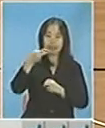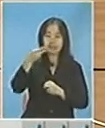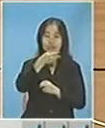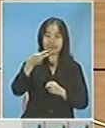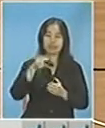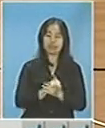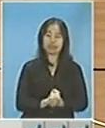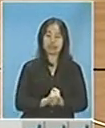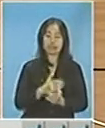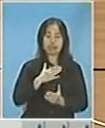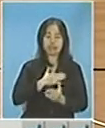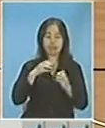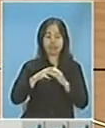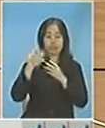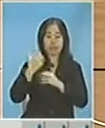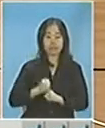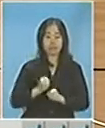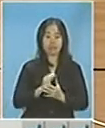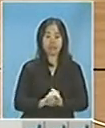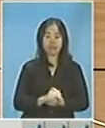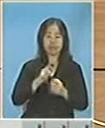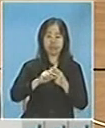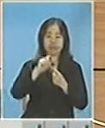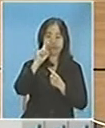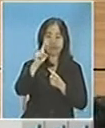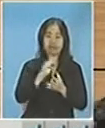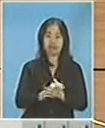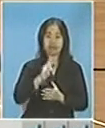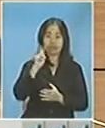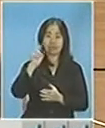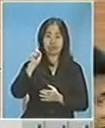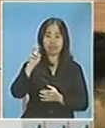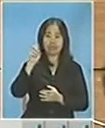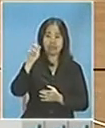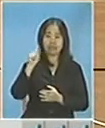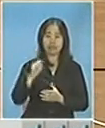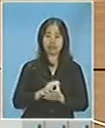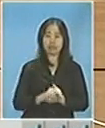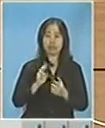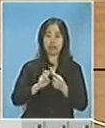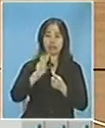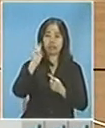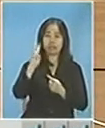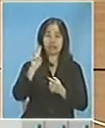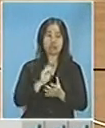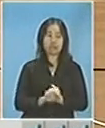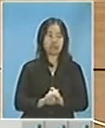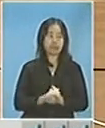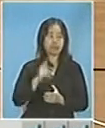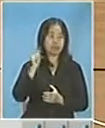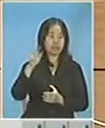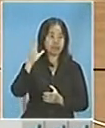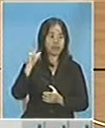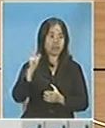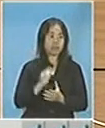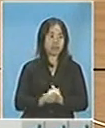ของในสัดส่วนของพรรคประชาธิปัตย์ดังนี้ครับ1นายกสิทธิ์พิรมครับ2นายแพทย์เทียนชัยสวนเพ็